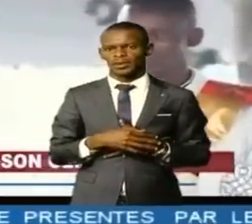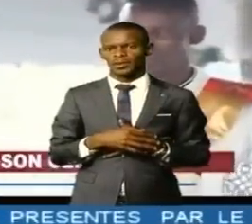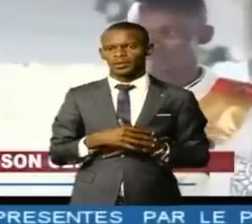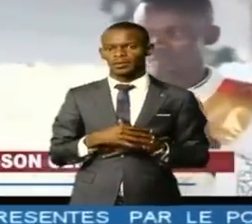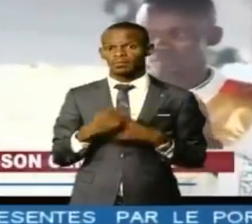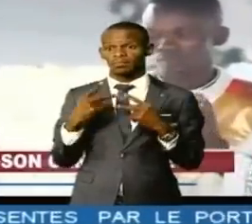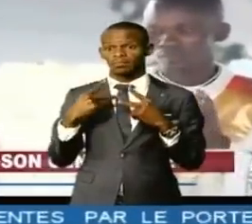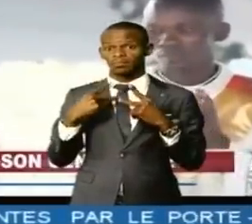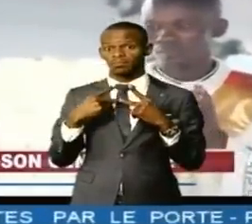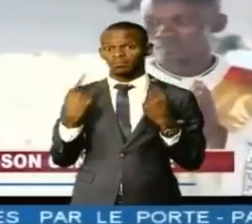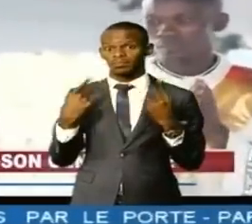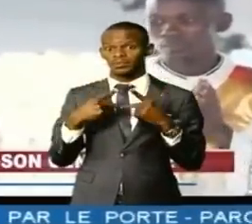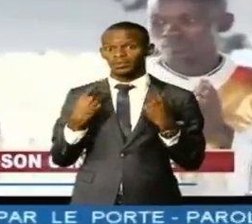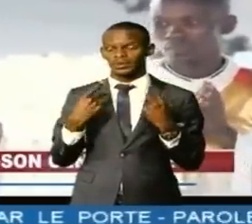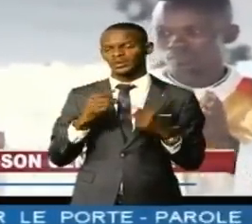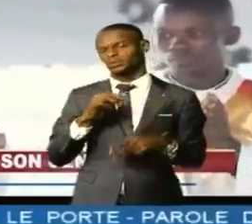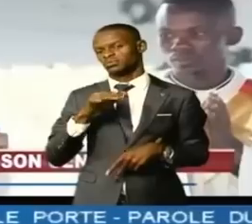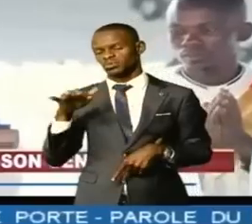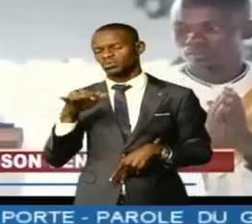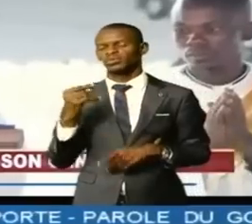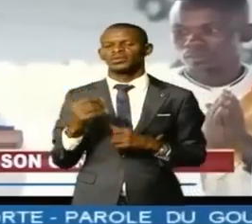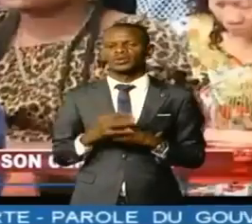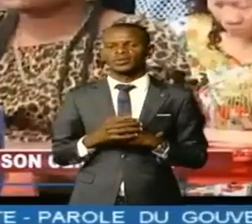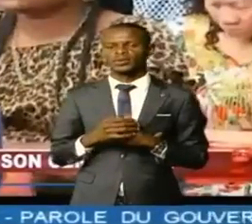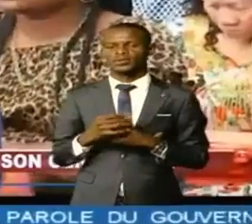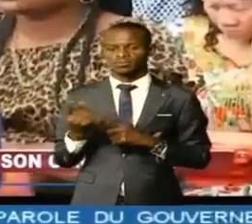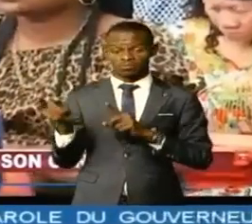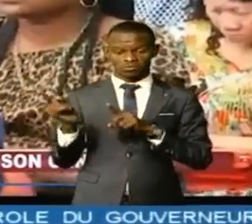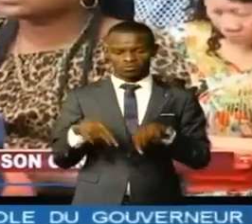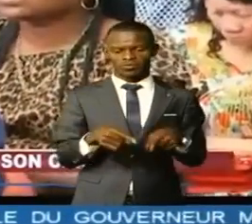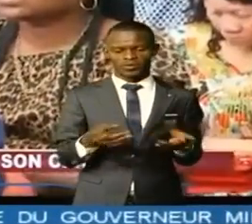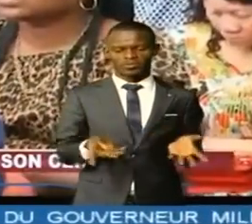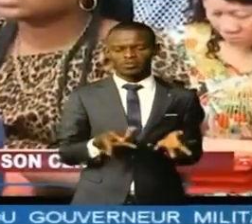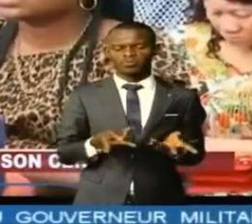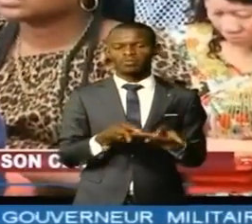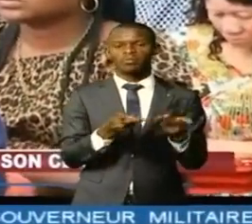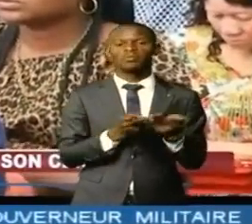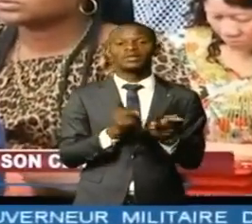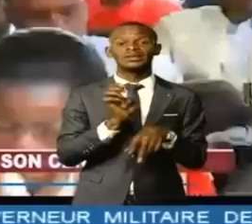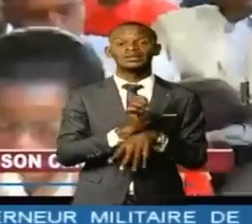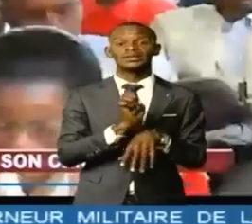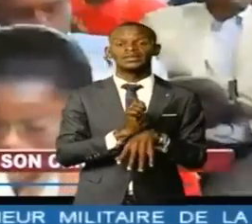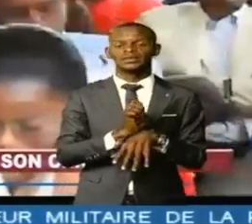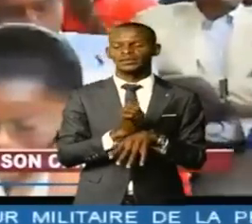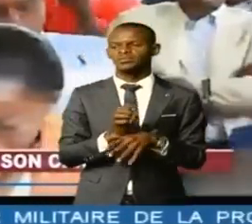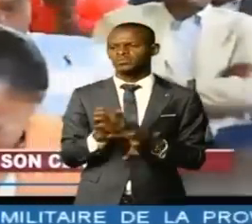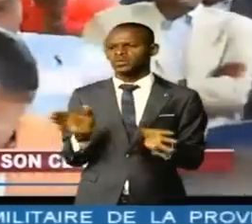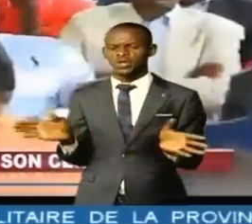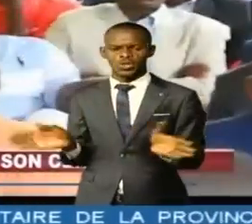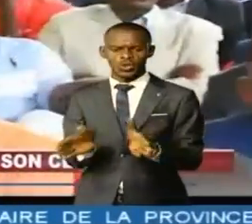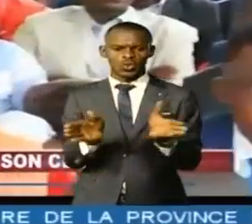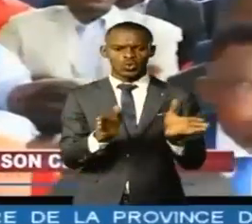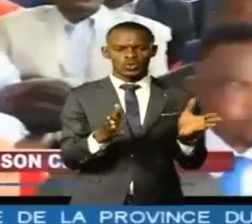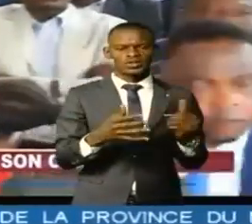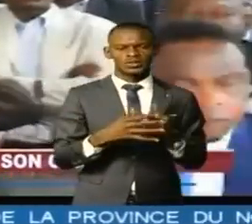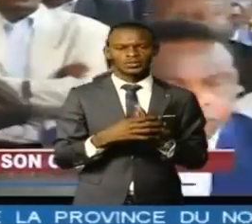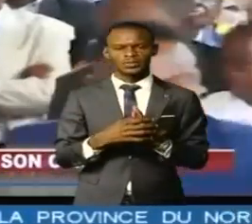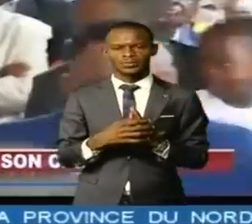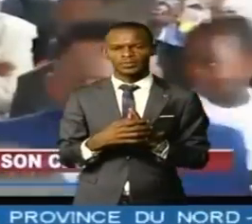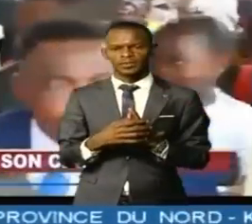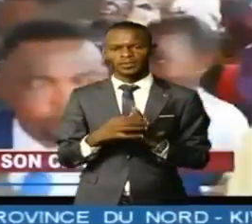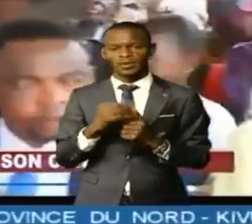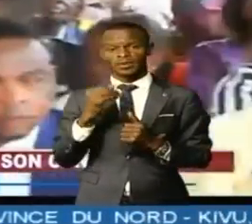a, dans son homélie, trouvé les mots justes pour appeler les natifs d'Idiofa à vivre et prier dans un esprit